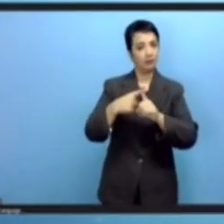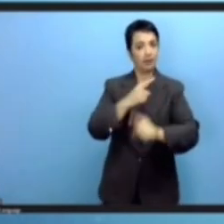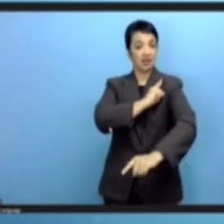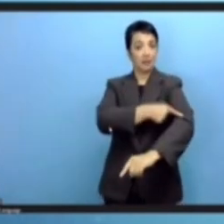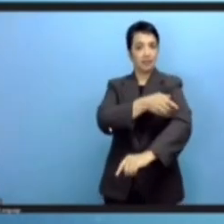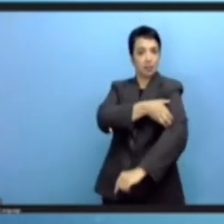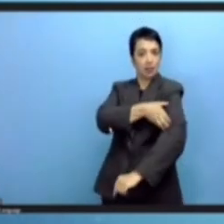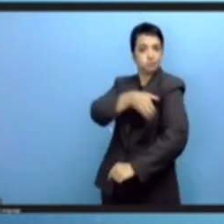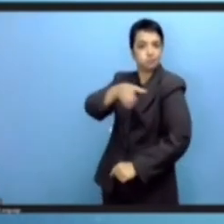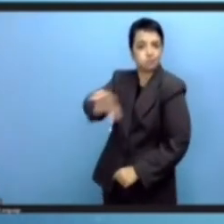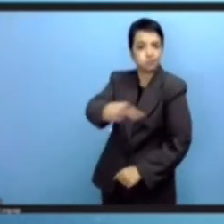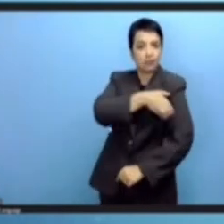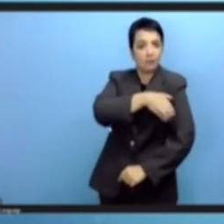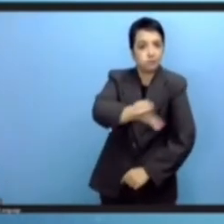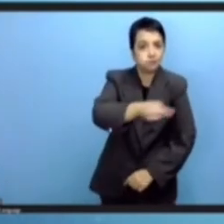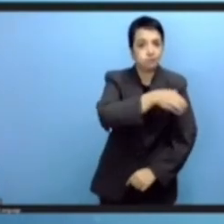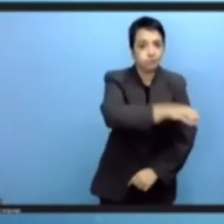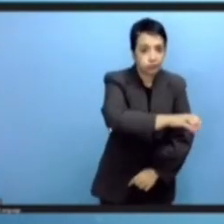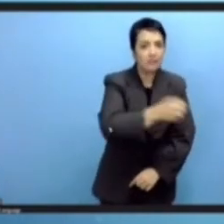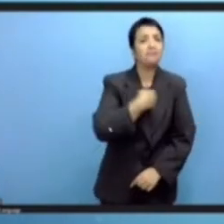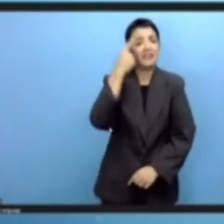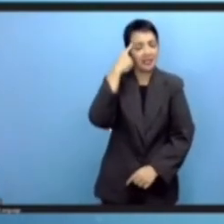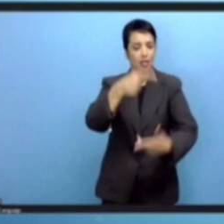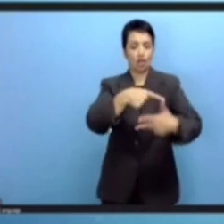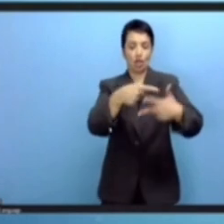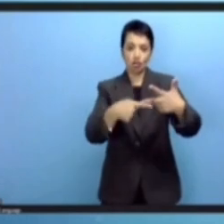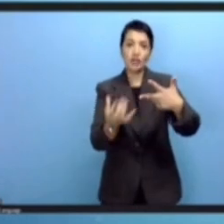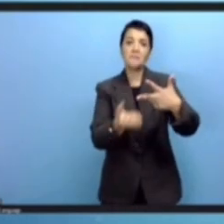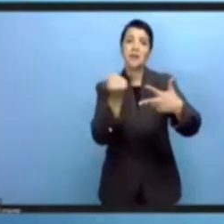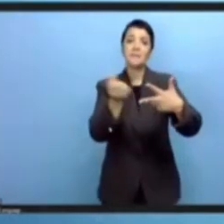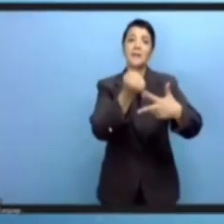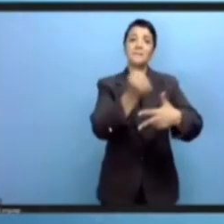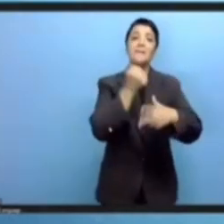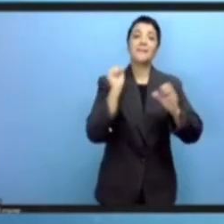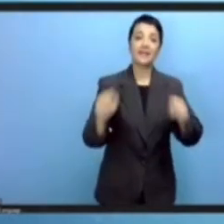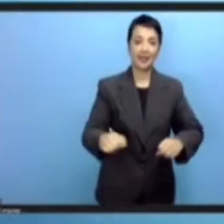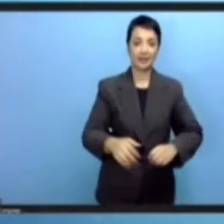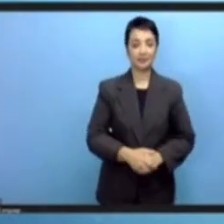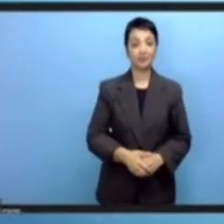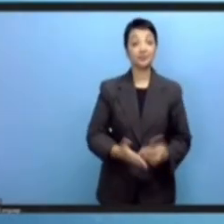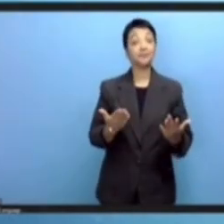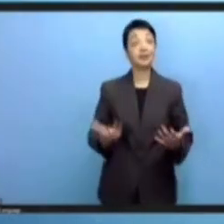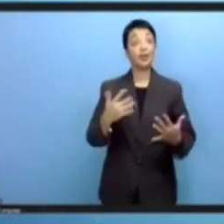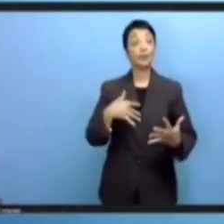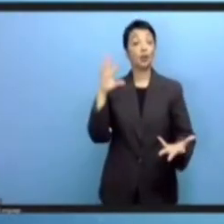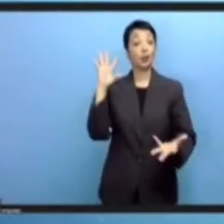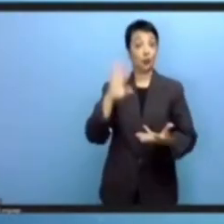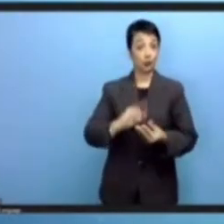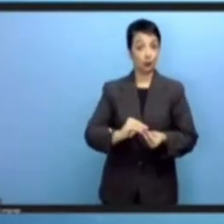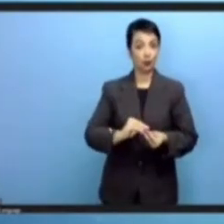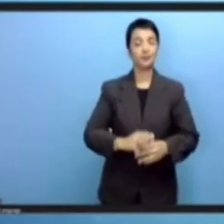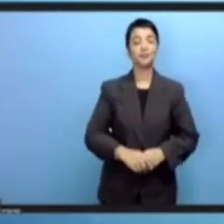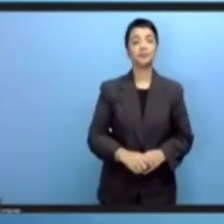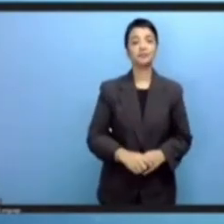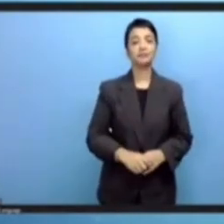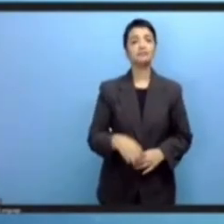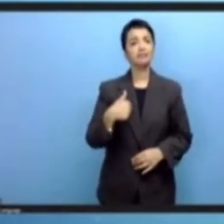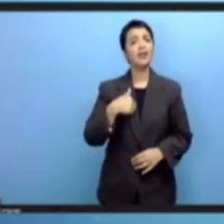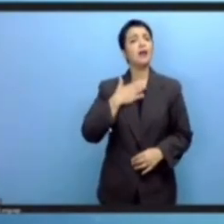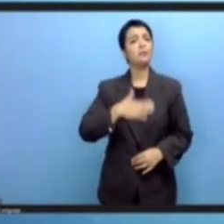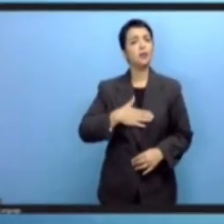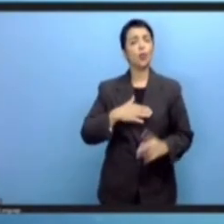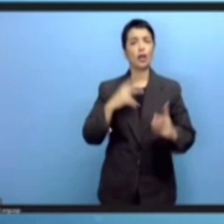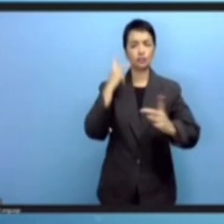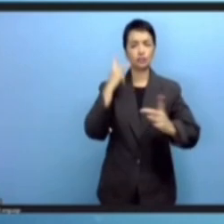politiques, en développant les capacités autour de ces trois thèmes prioritaires. Pour conclure, je voudrais